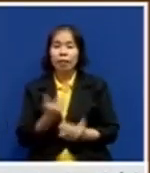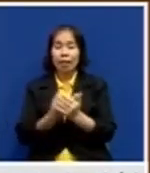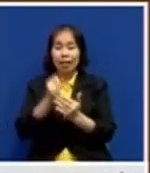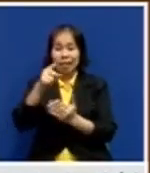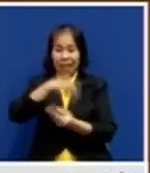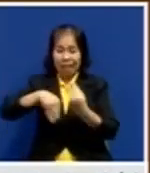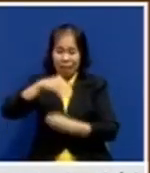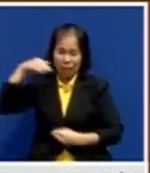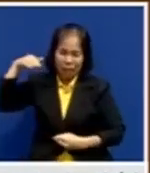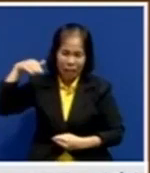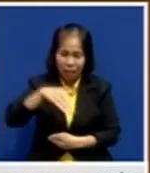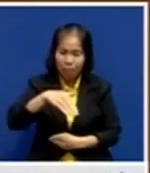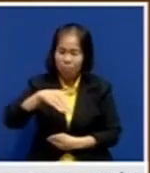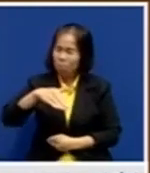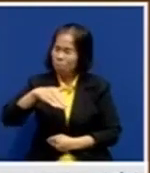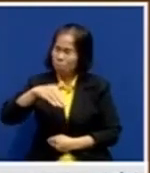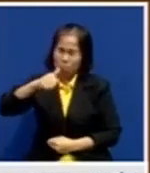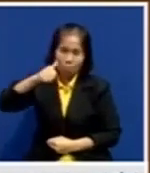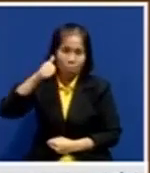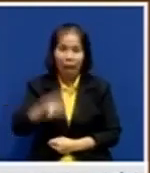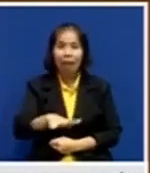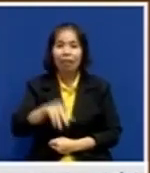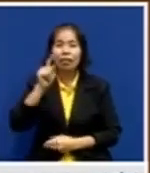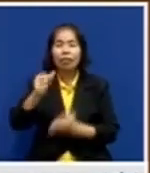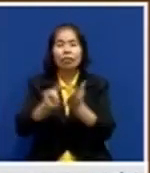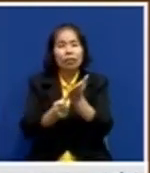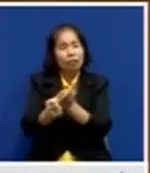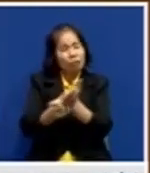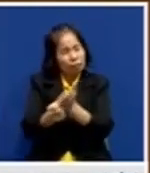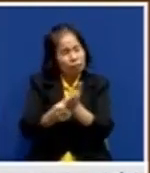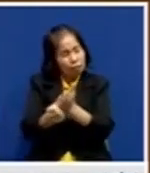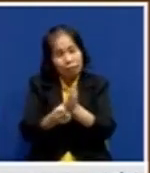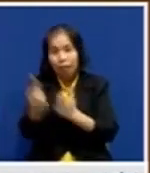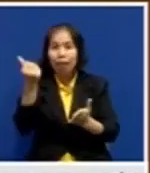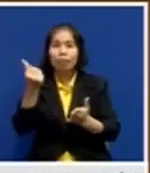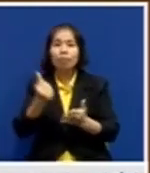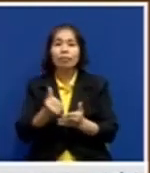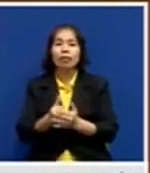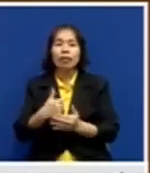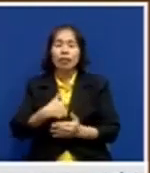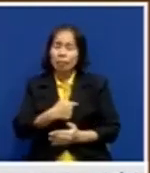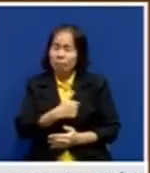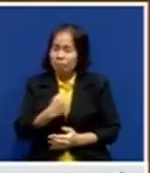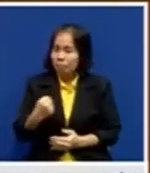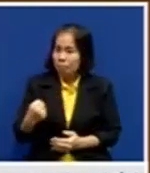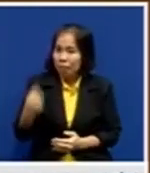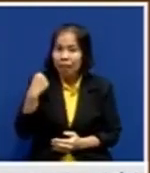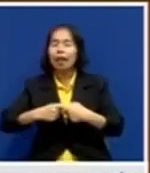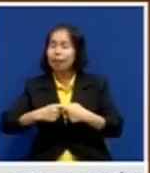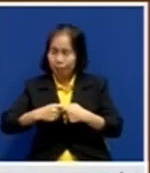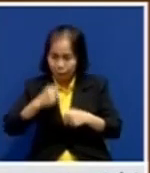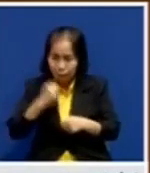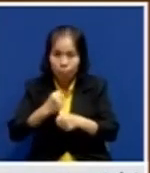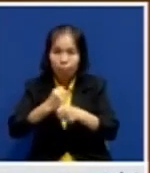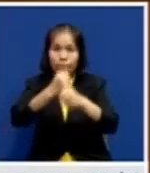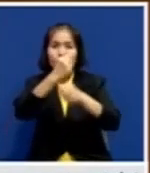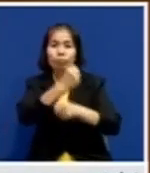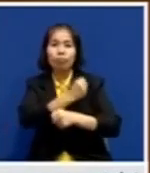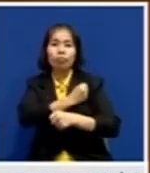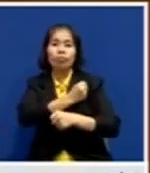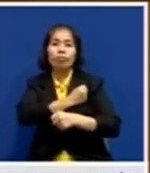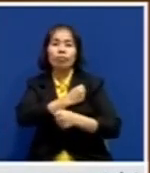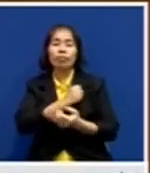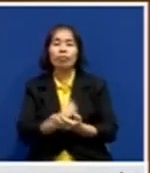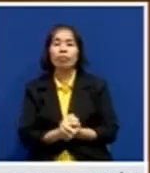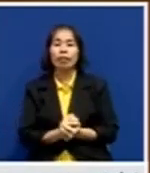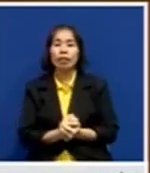กต่ำอย่างนั้นไม่ได้ติดลบอย่างนั้นไม่ได้เพราะว่ามันความมั่นใจมันหายไปเนี่ยมันดึงขึ้นมายากมากฉะนั้นสิ่งที่พยายามท